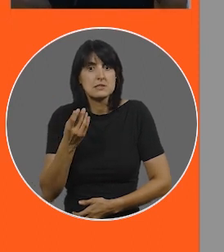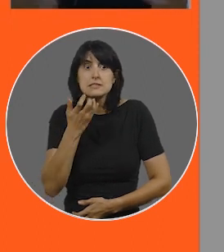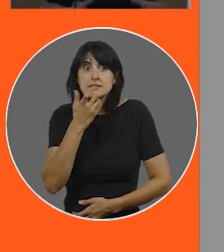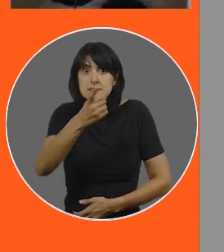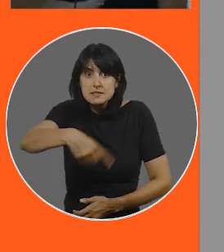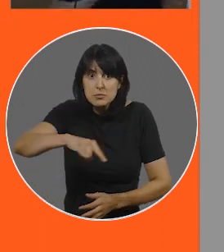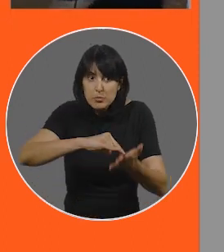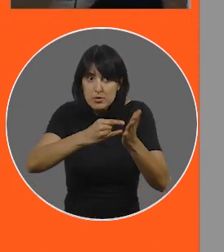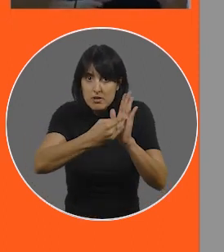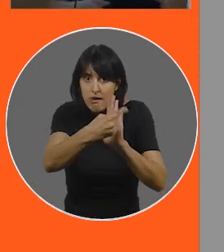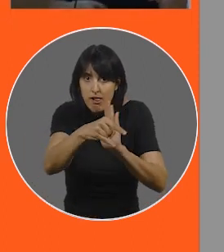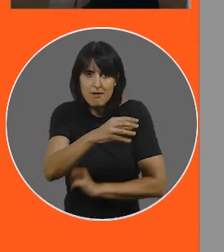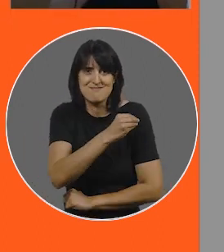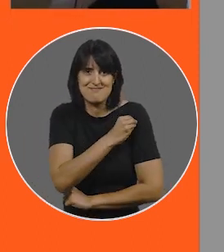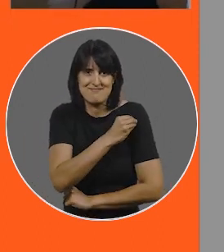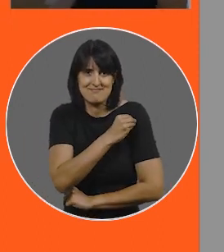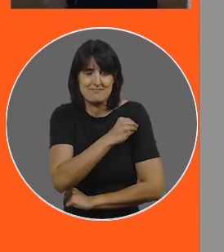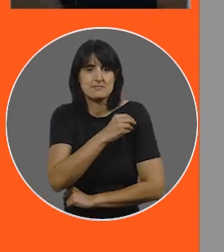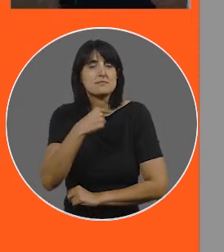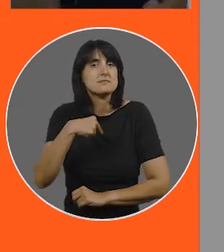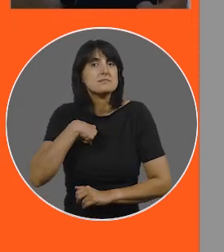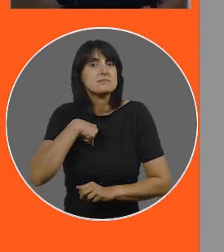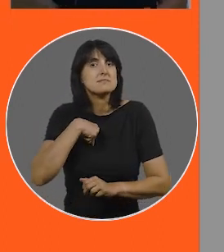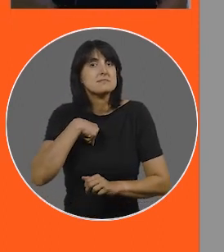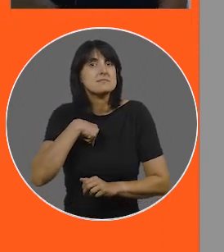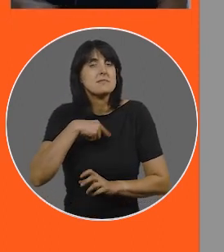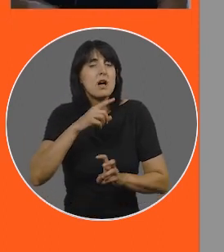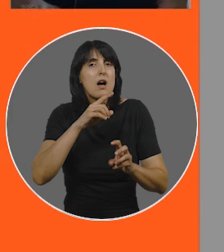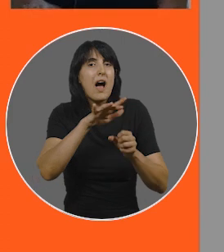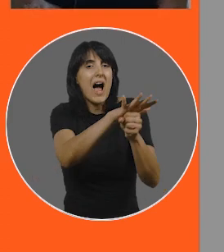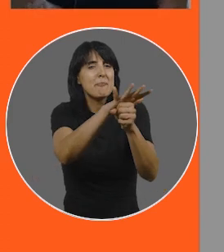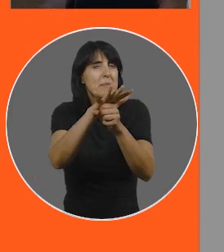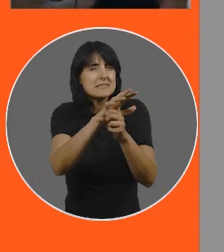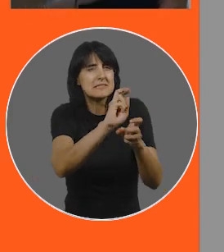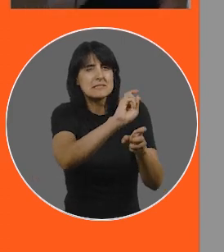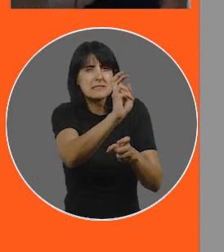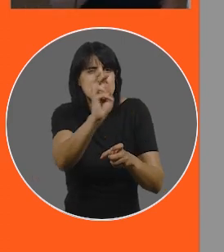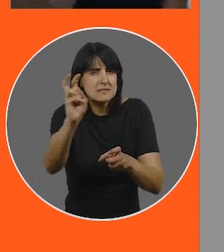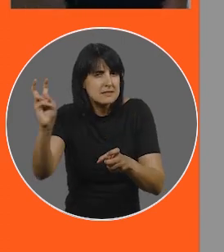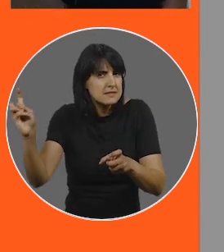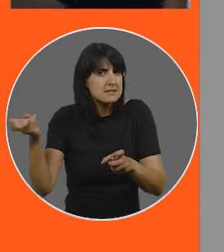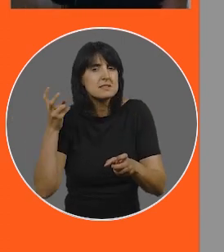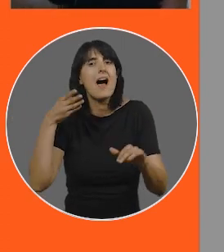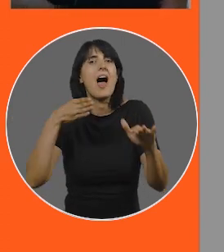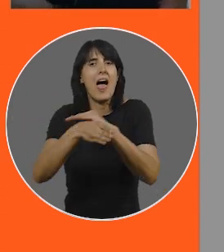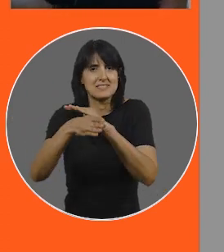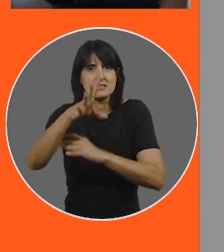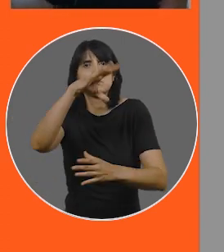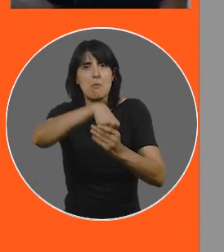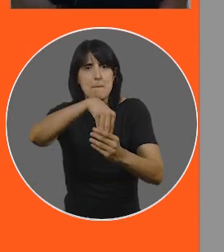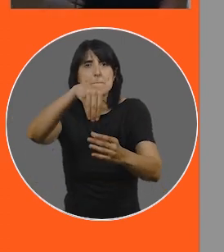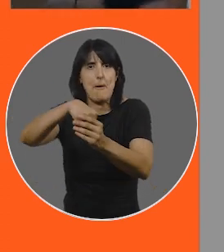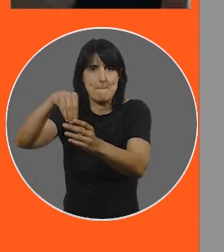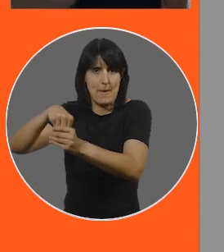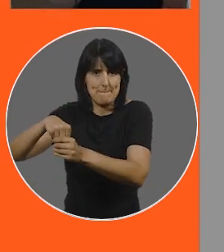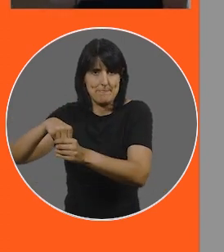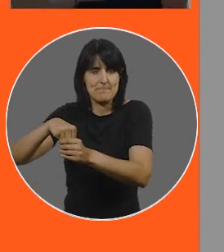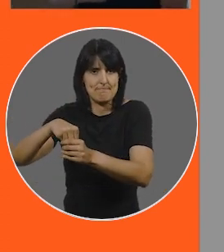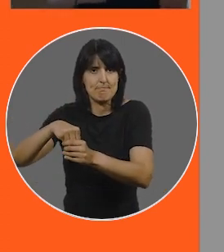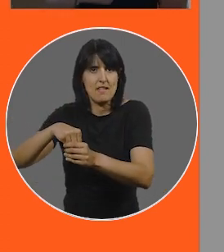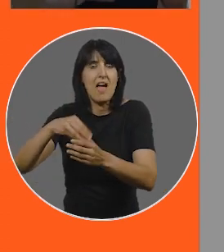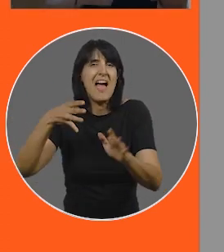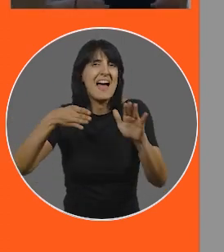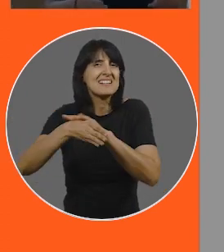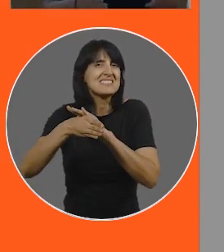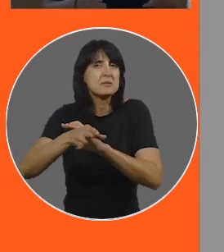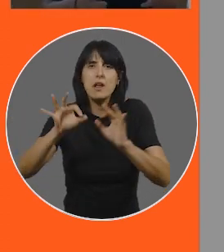algun projecte, penseu en nosaltres, és integrar l'accessibilitat en entorns molt diferents. És a dir, l'accessibilitat ha de ser transversal. Ja hi ha projectes que